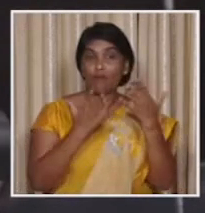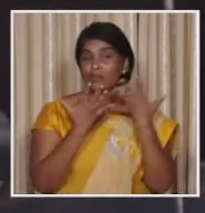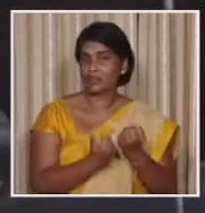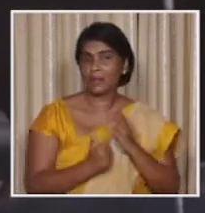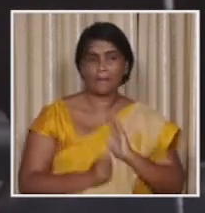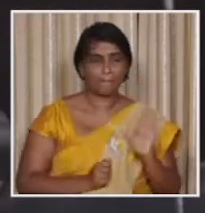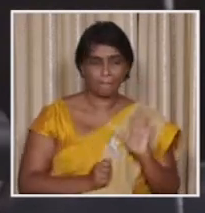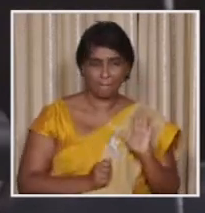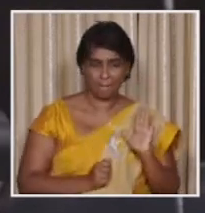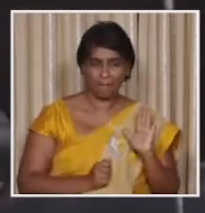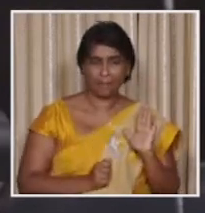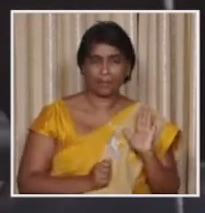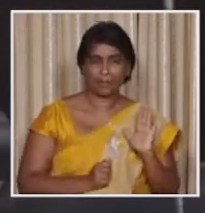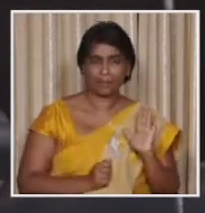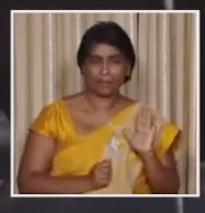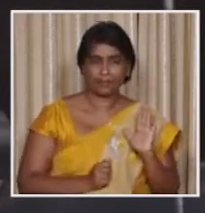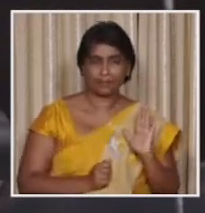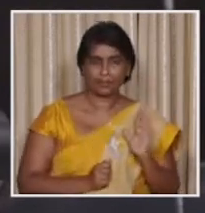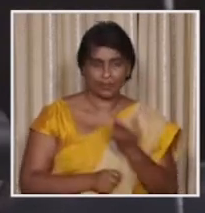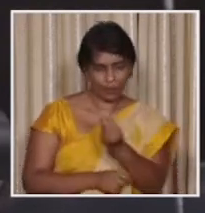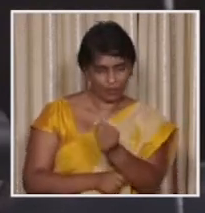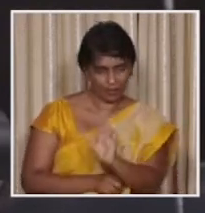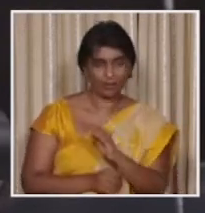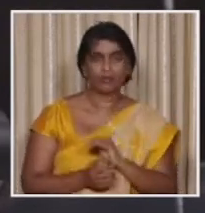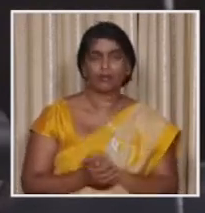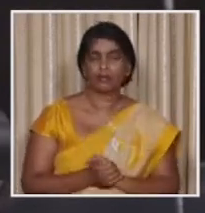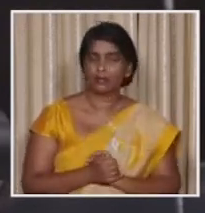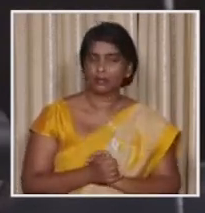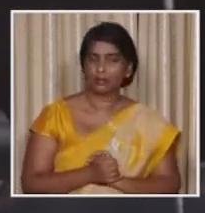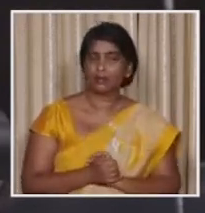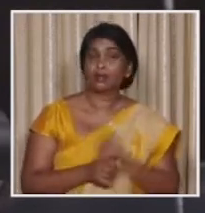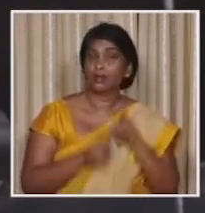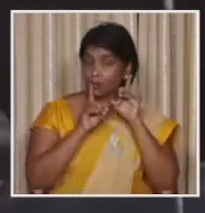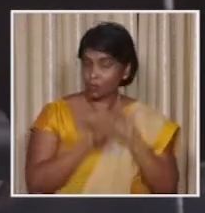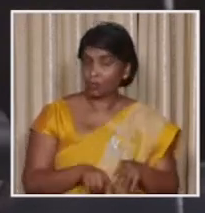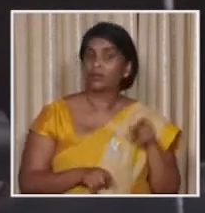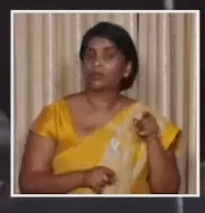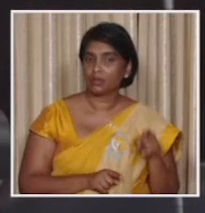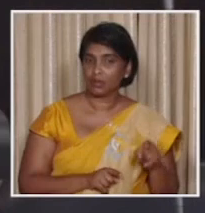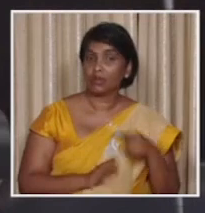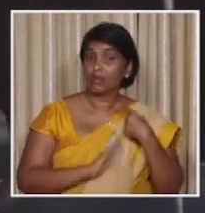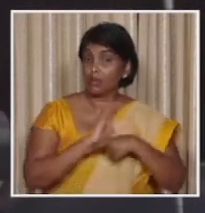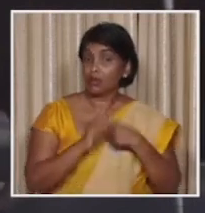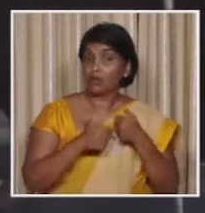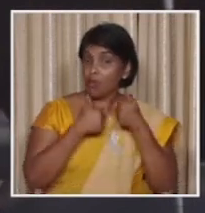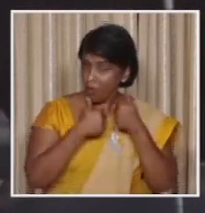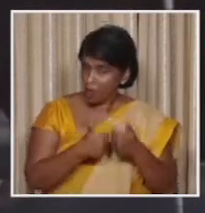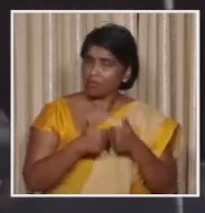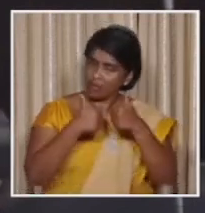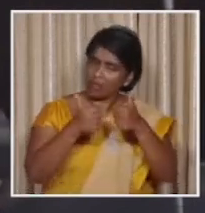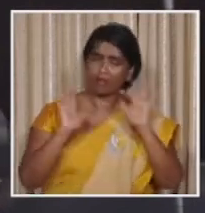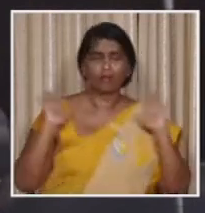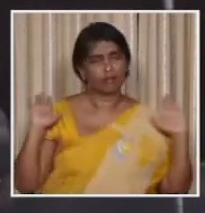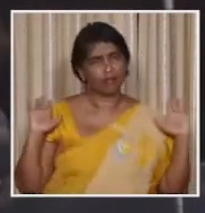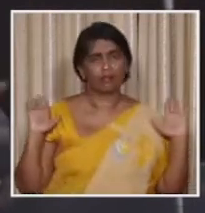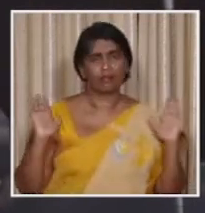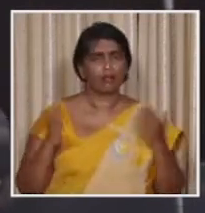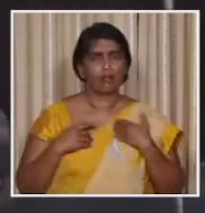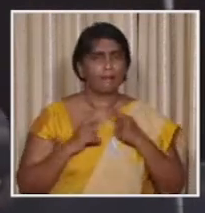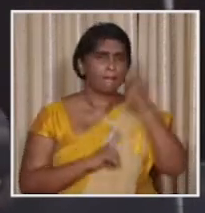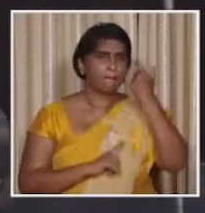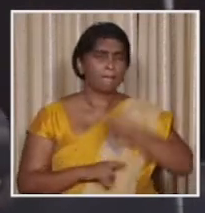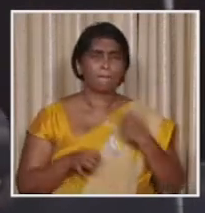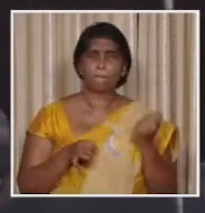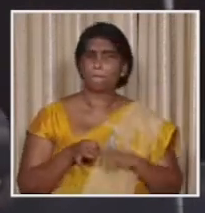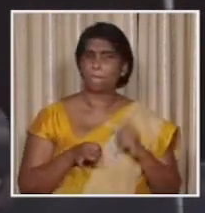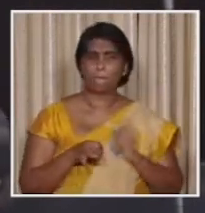නැහැ. හරි. පොඩ්ඩක් රවුෆ් 1 මිනිත්. හරි. එතකොට මේ මේ මේක රටට හොඳ නම් හොඳයි. මට පුද්ගලිකව